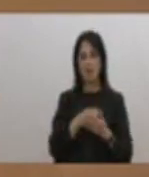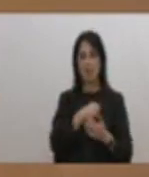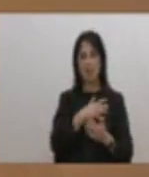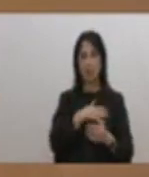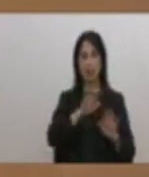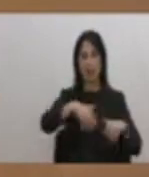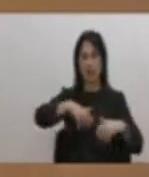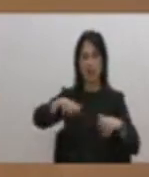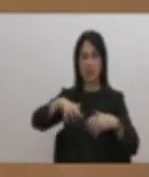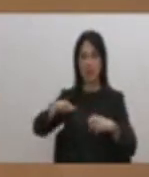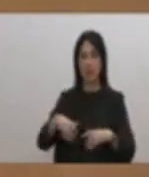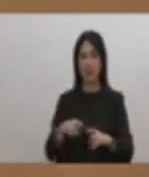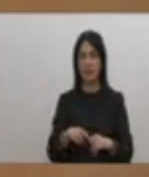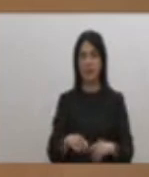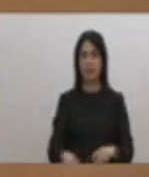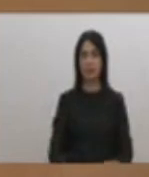თმევდით, როდესაც